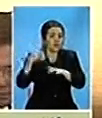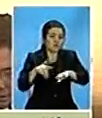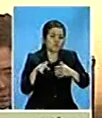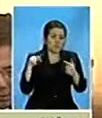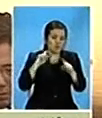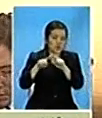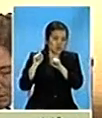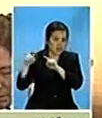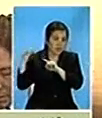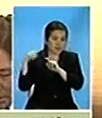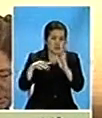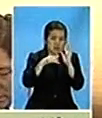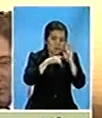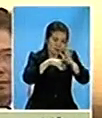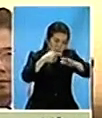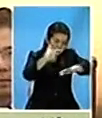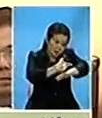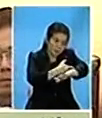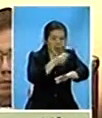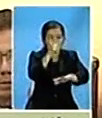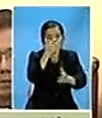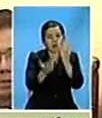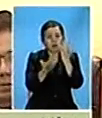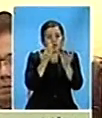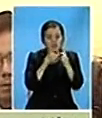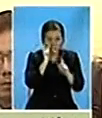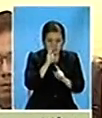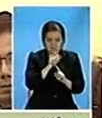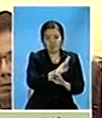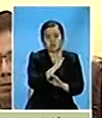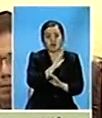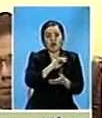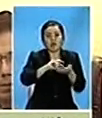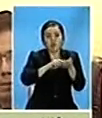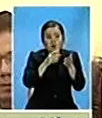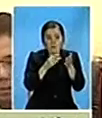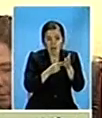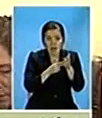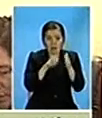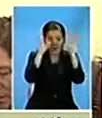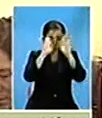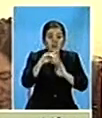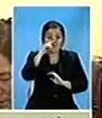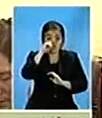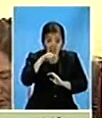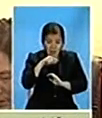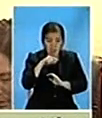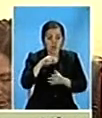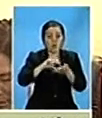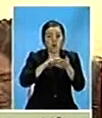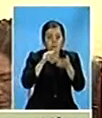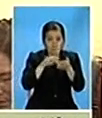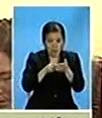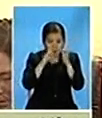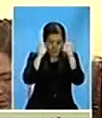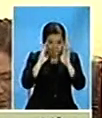าเนี่ยๆๆแผนไทยประยุกต์ซึ่งมันไม่ใช่แผนไทยนะครับเพราะแผนไทยมันจะต้องจำกัดอยู่คำว่าวิถี